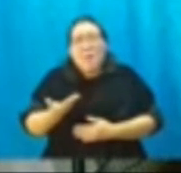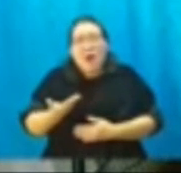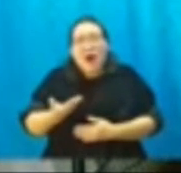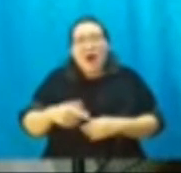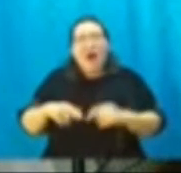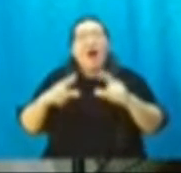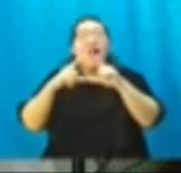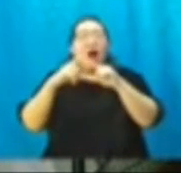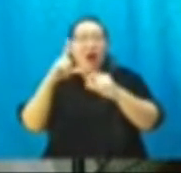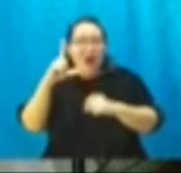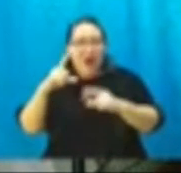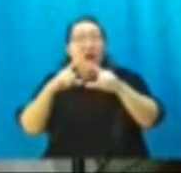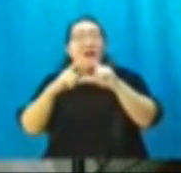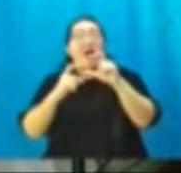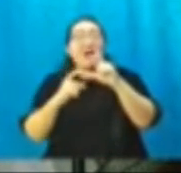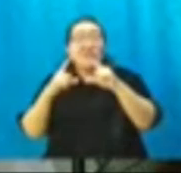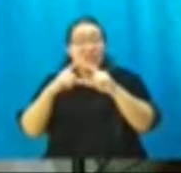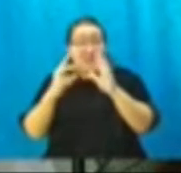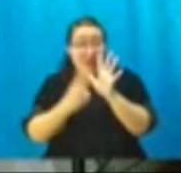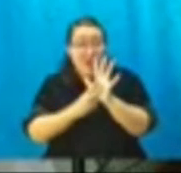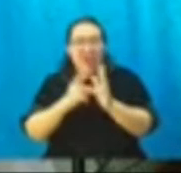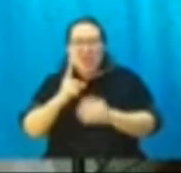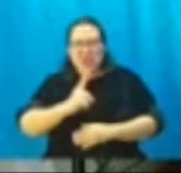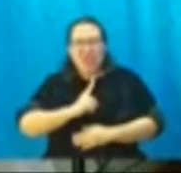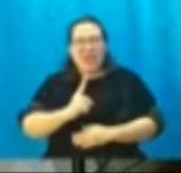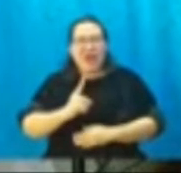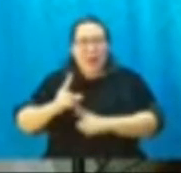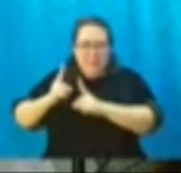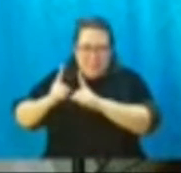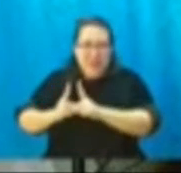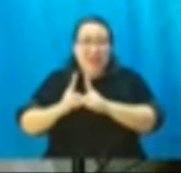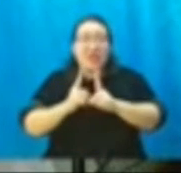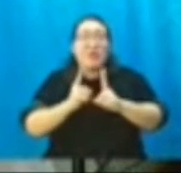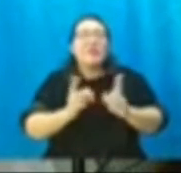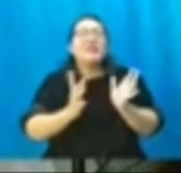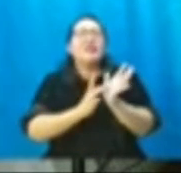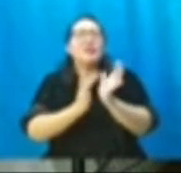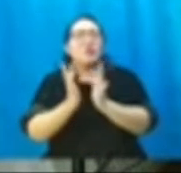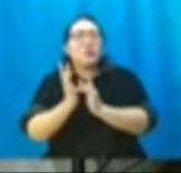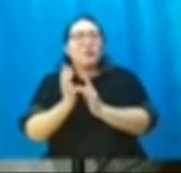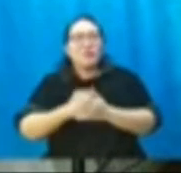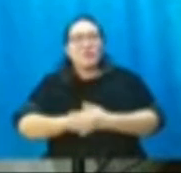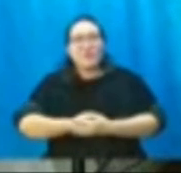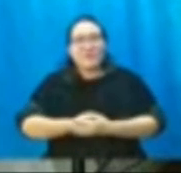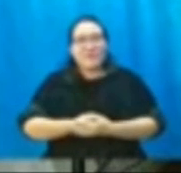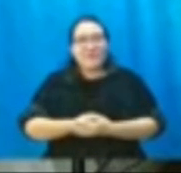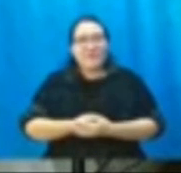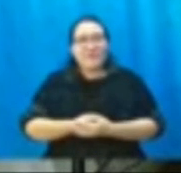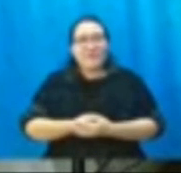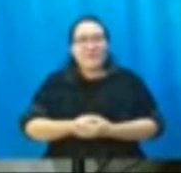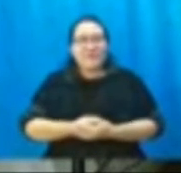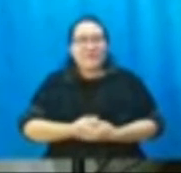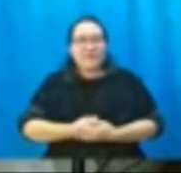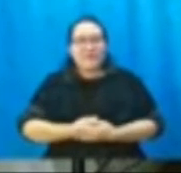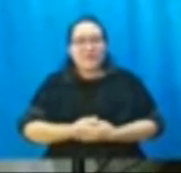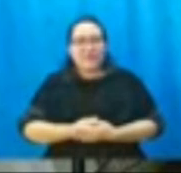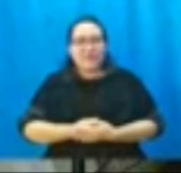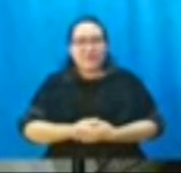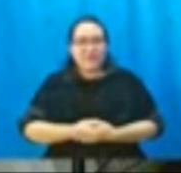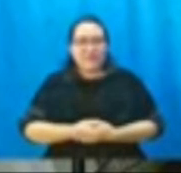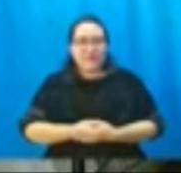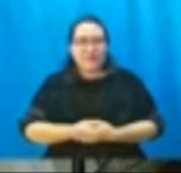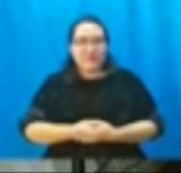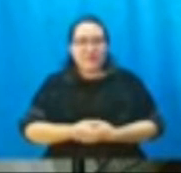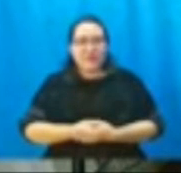hidup Ini alasan material Hai ada fasilitas Hai